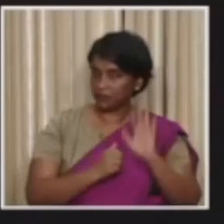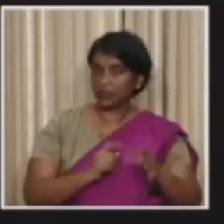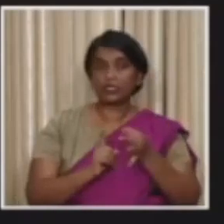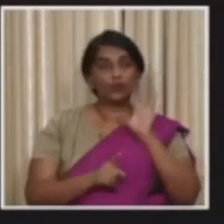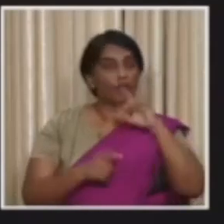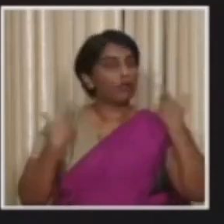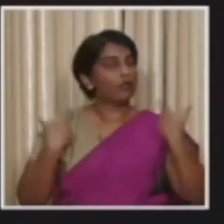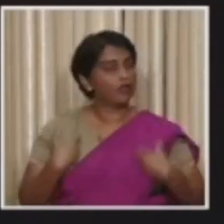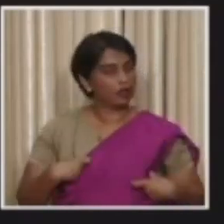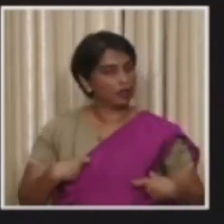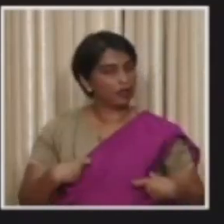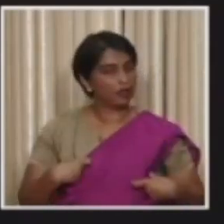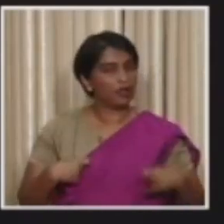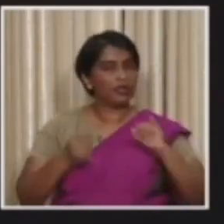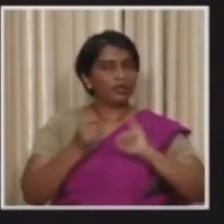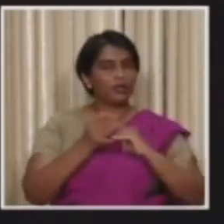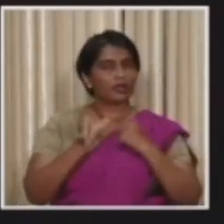ජනාධිපති නීතිඥ සරත්